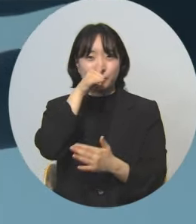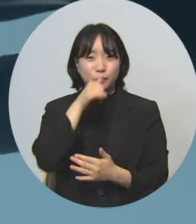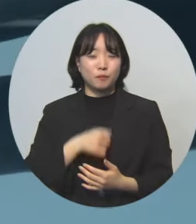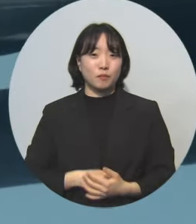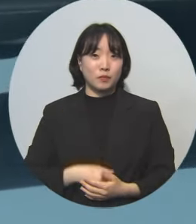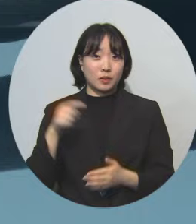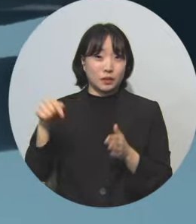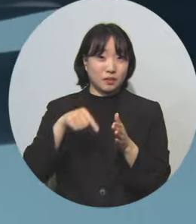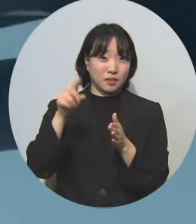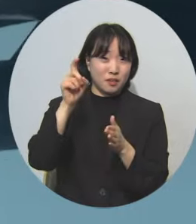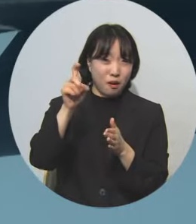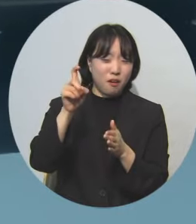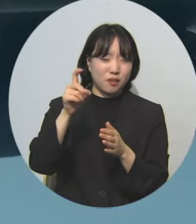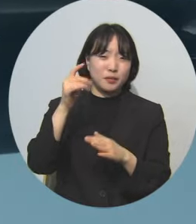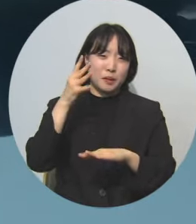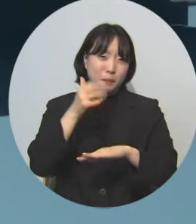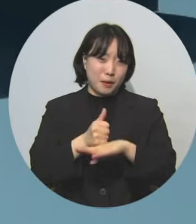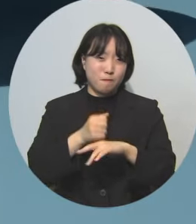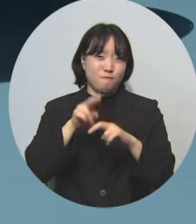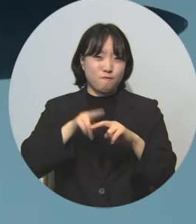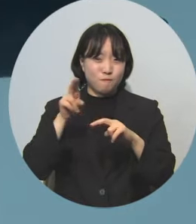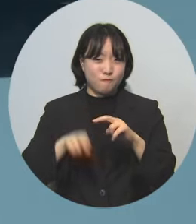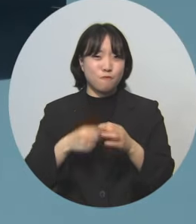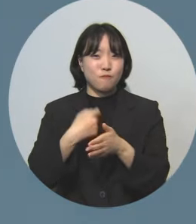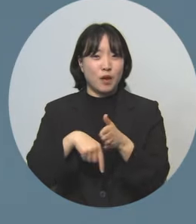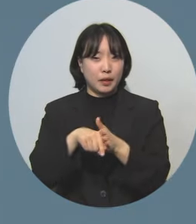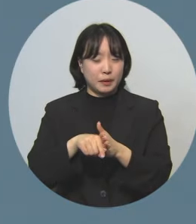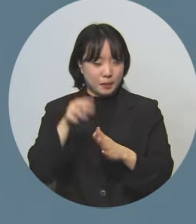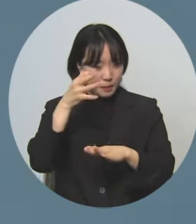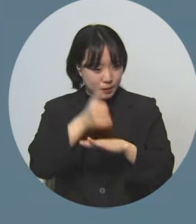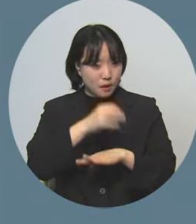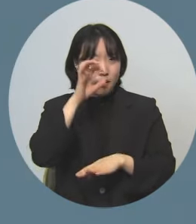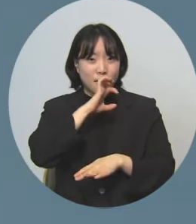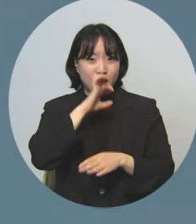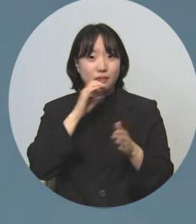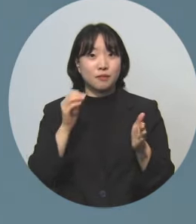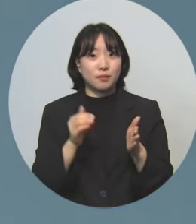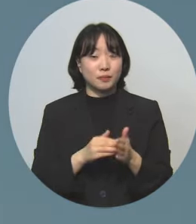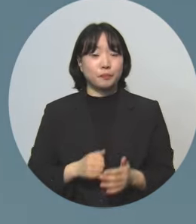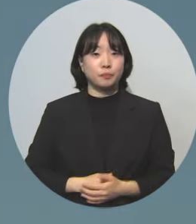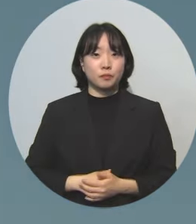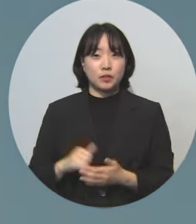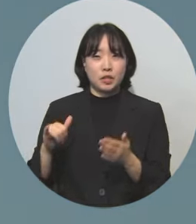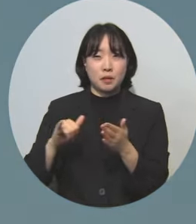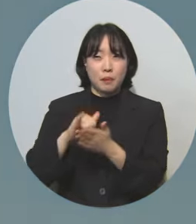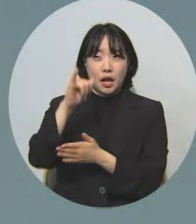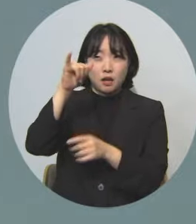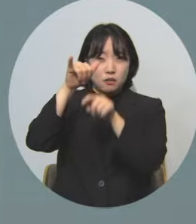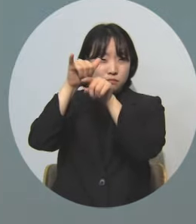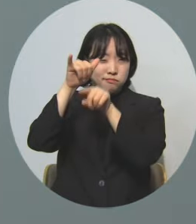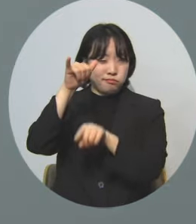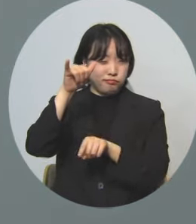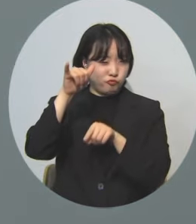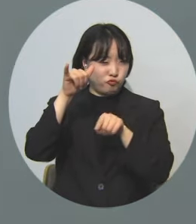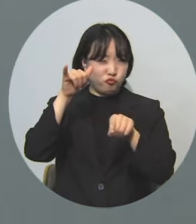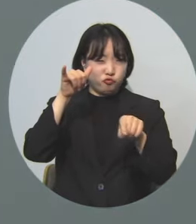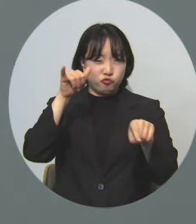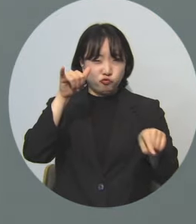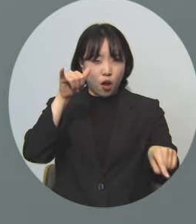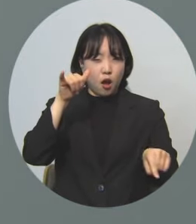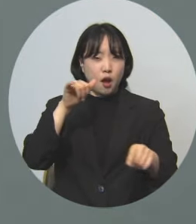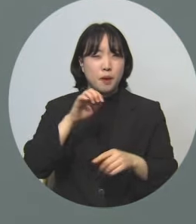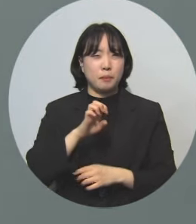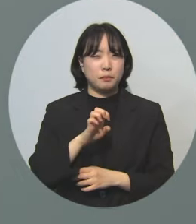마지막 실사격 훈련을 성공적으로 마쳤습니다. F-4E 팬텀 전투기에서 발사된 AGM-142